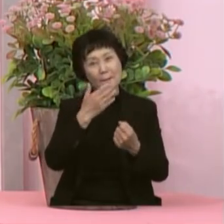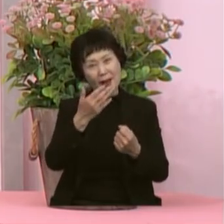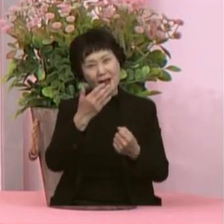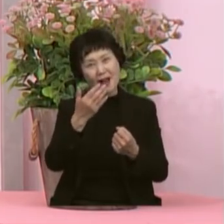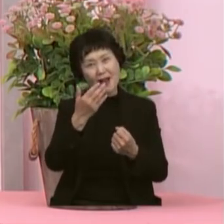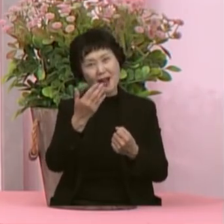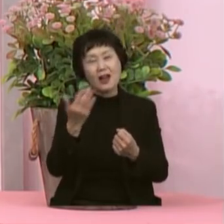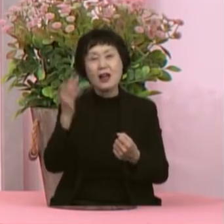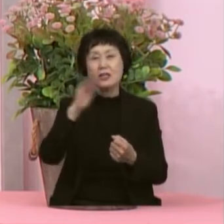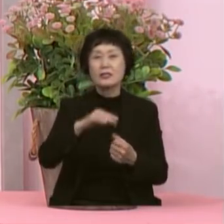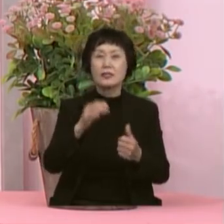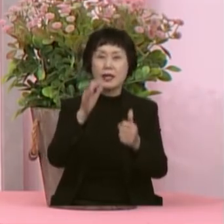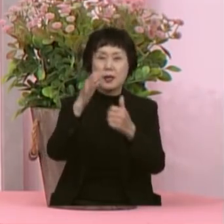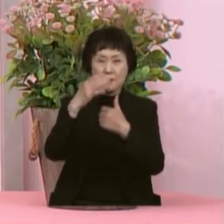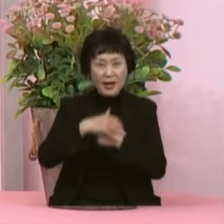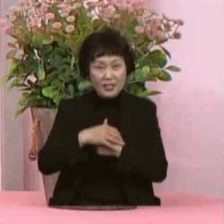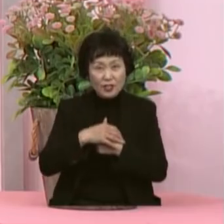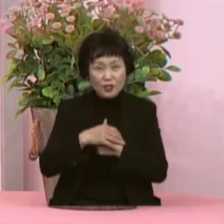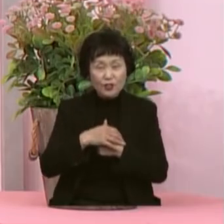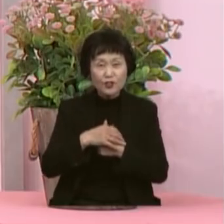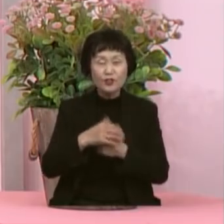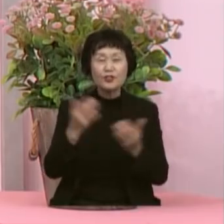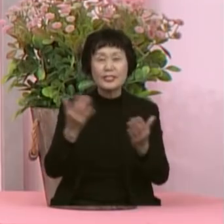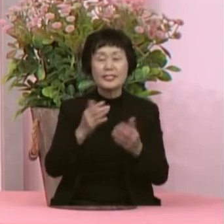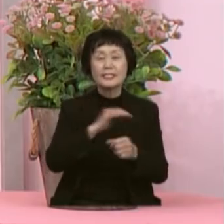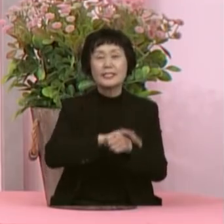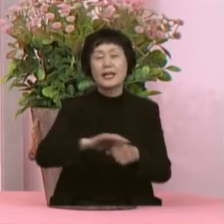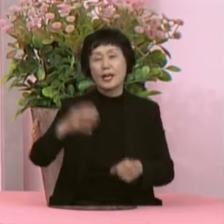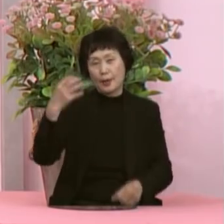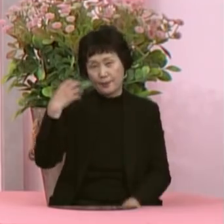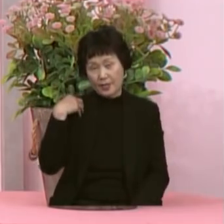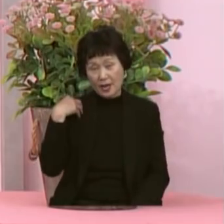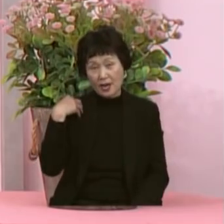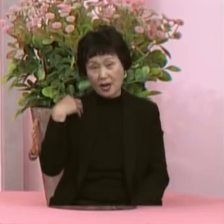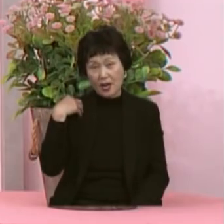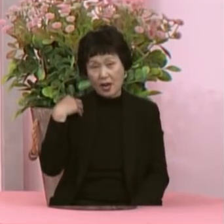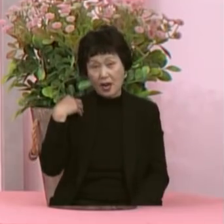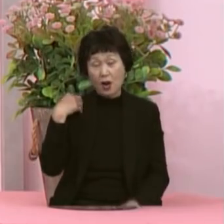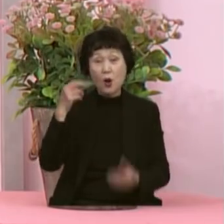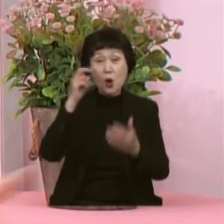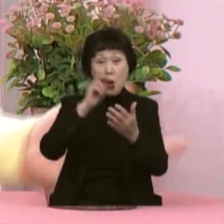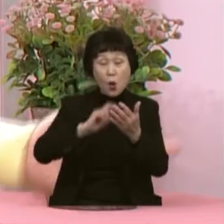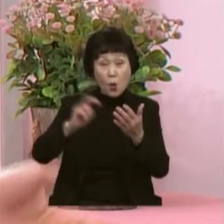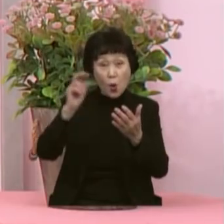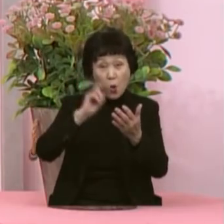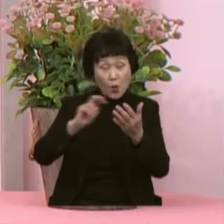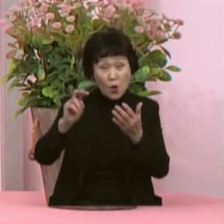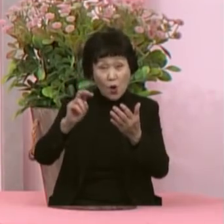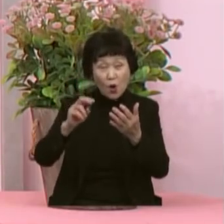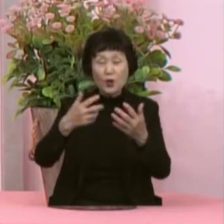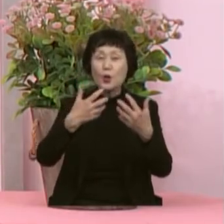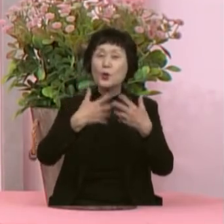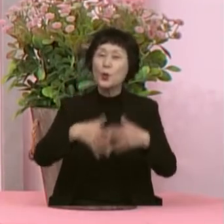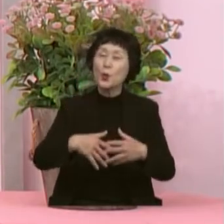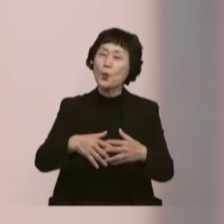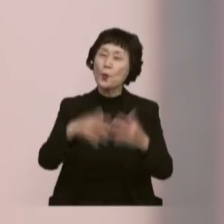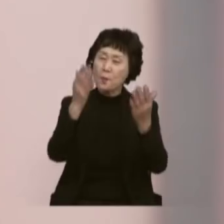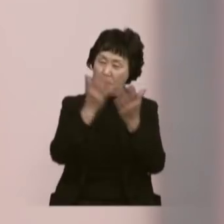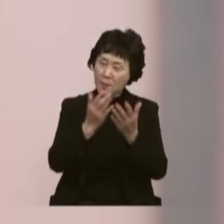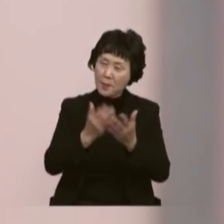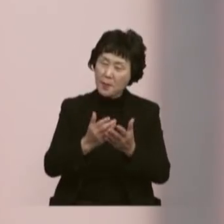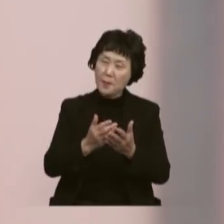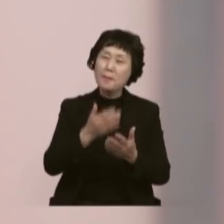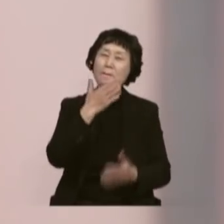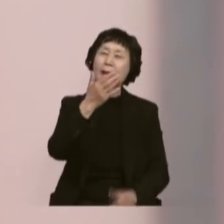맡겨진 소명 잘 감당하고 공연은 여건이 되고 형편이 되면 할 것 같아요. 예. 얼마든지 잘하시지. 근데 하셔야 돼.